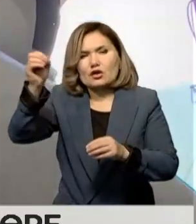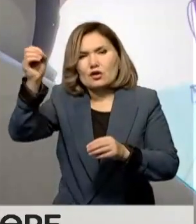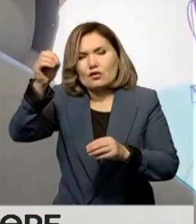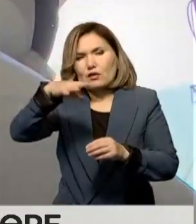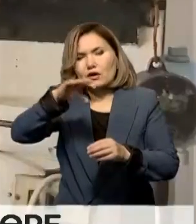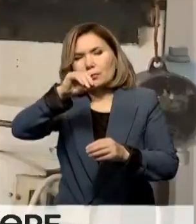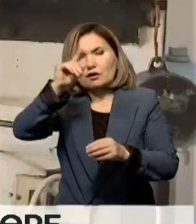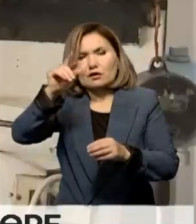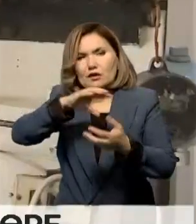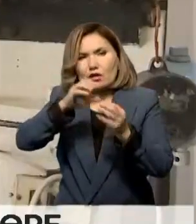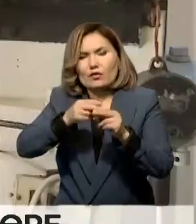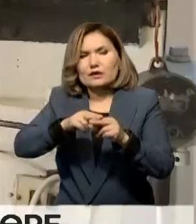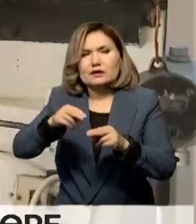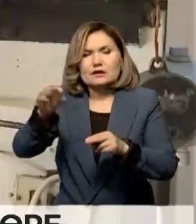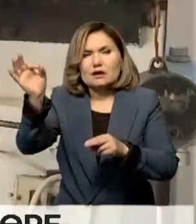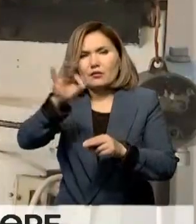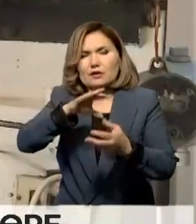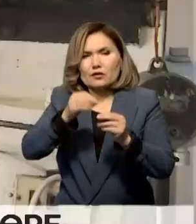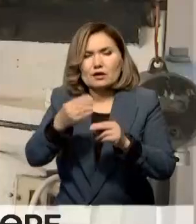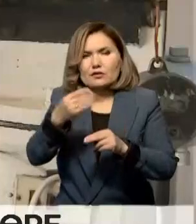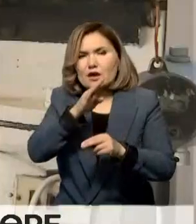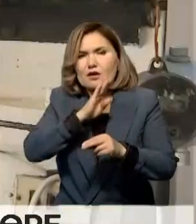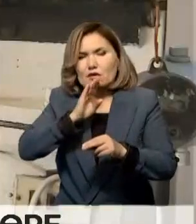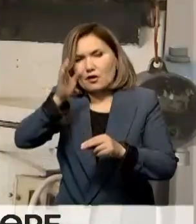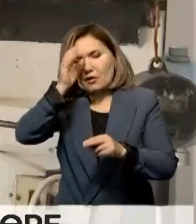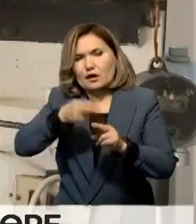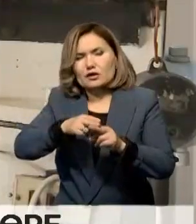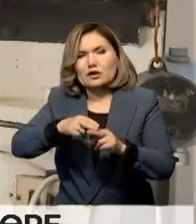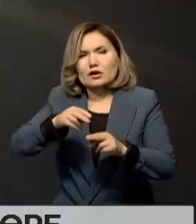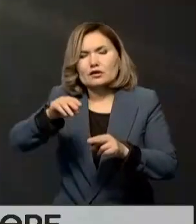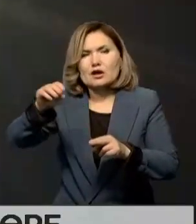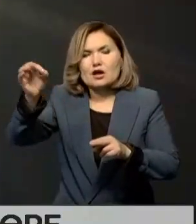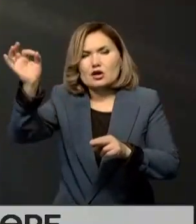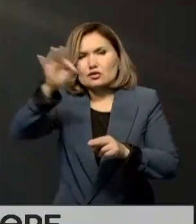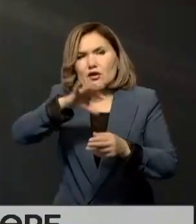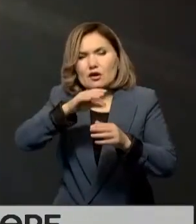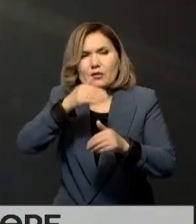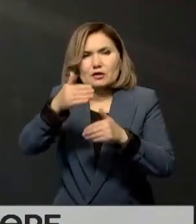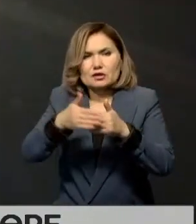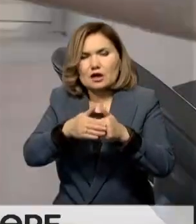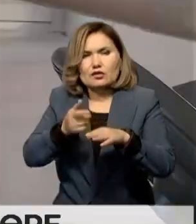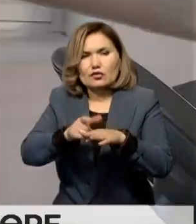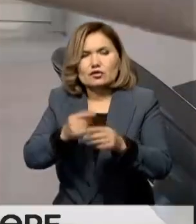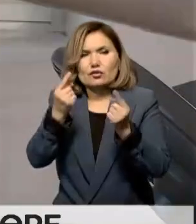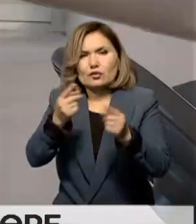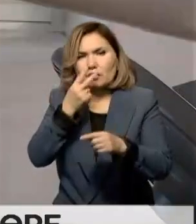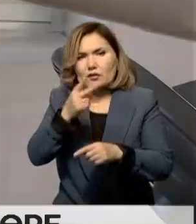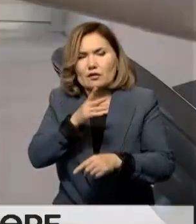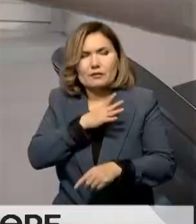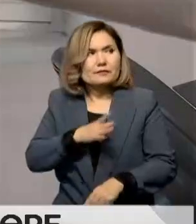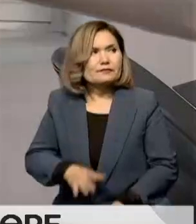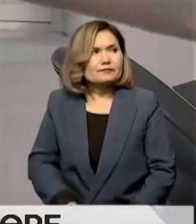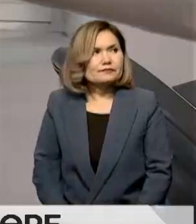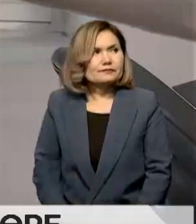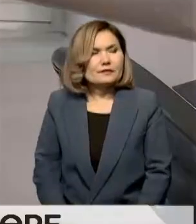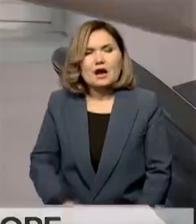2,5 градусқа жеткен. Астрофизик Светлана Мошкинаның айтуынша, құйрықты жұлдыз көзбен көретіндей жақындай түскен. Для жителей